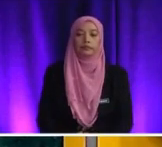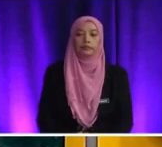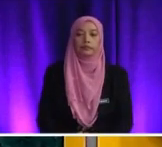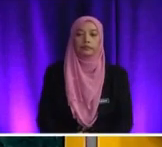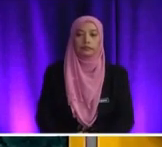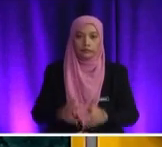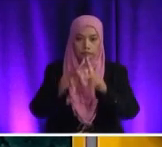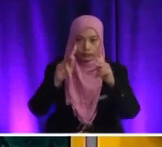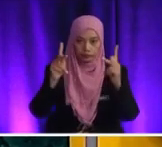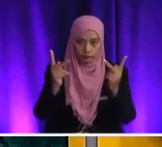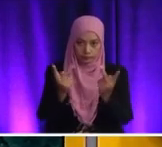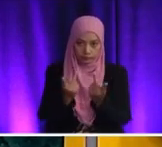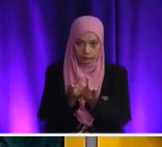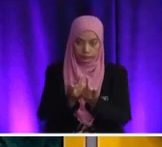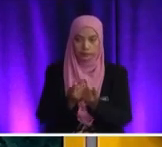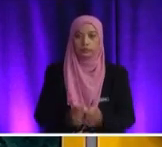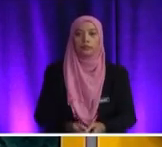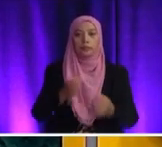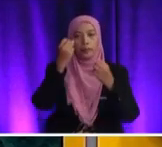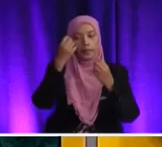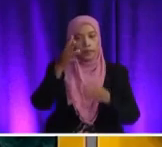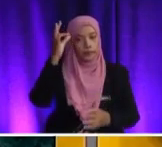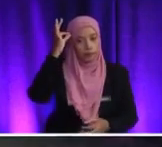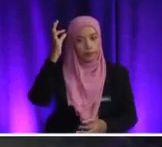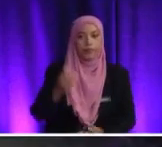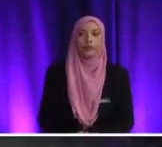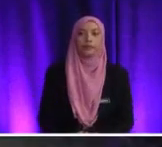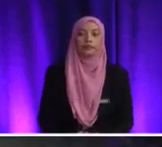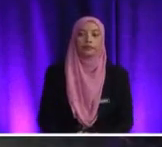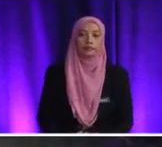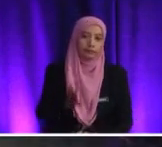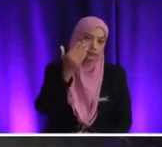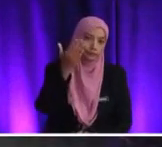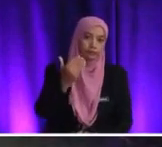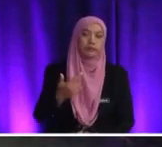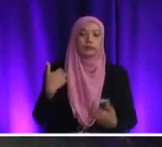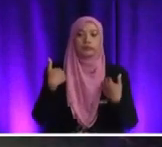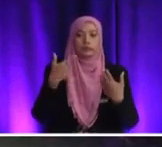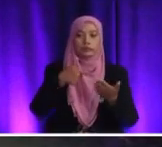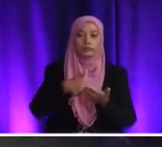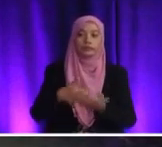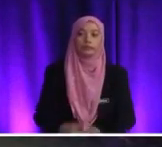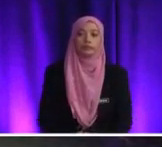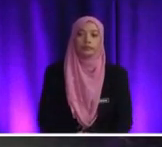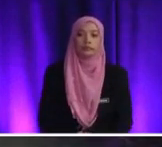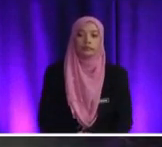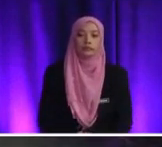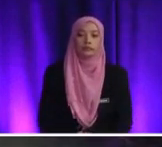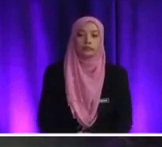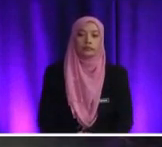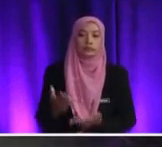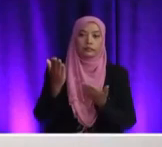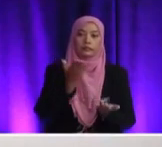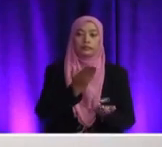pasukan 5/6 idca Jom kita tengok ada tak lagi nah ada tak lagi karena